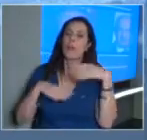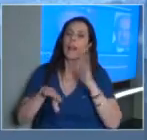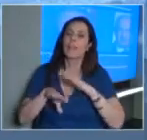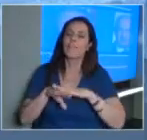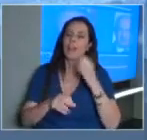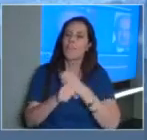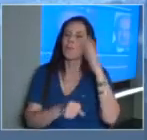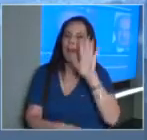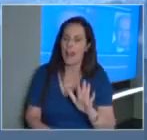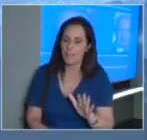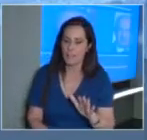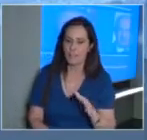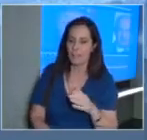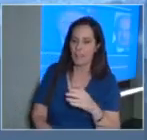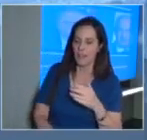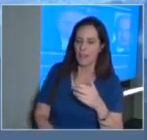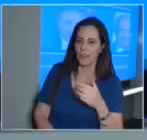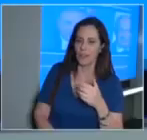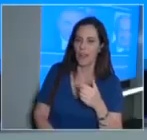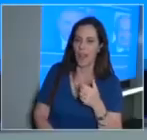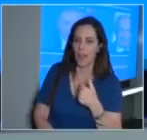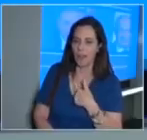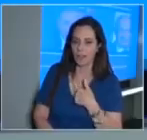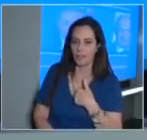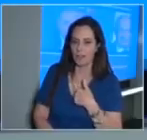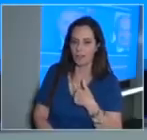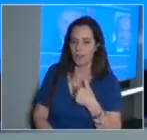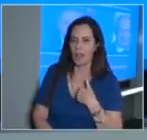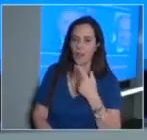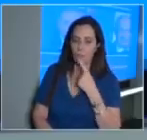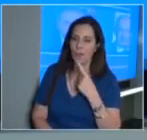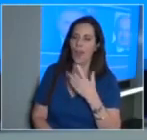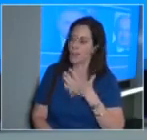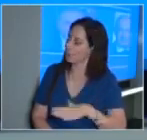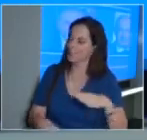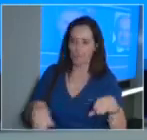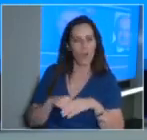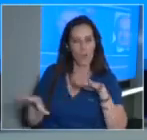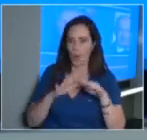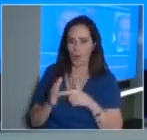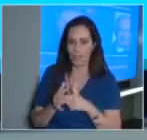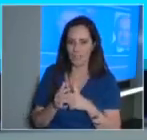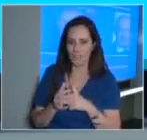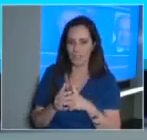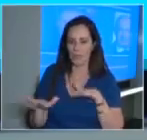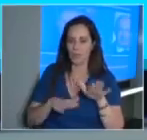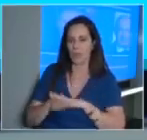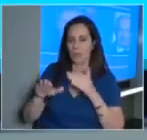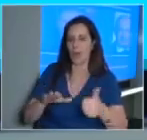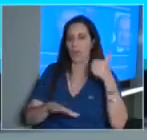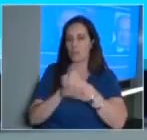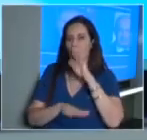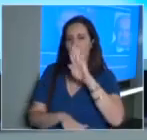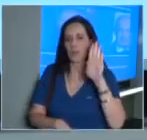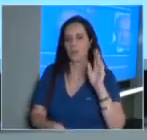הקודם כפרשן פוליטי, היית אומר. הייתי מתקשר את התחזית, פנינו לשלום, פנינו לקואליציה, לממשלת ימין בראשותו